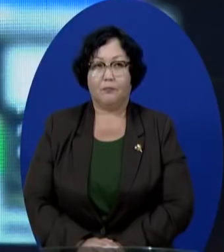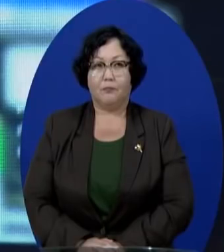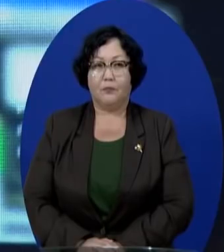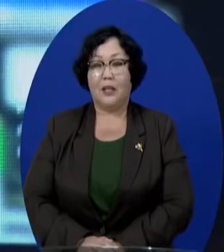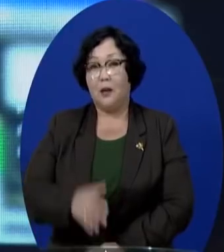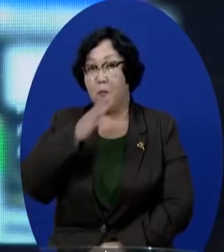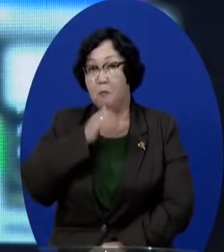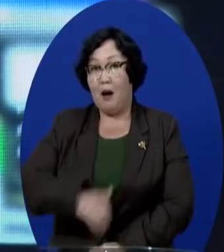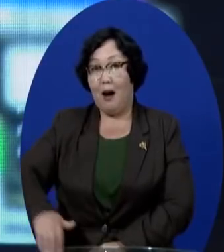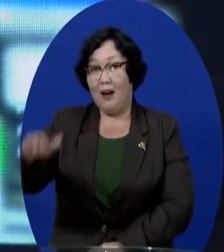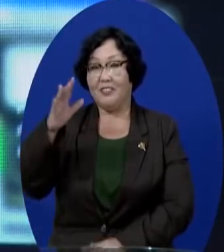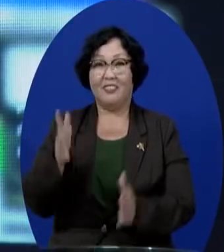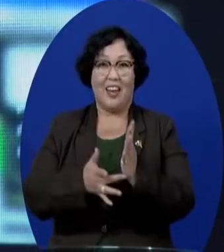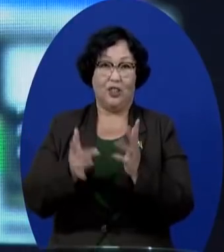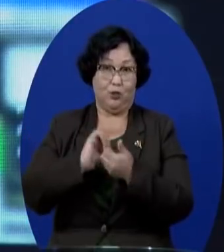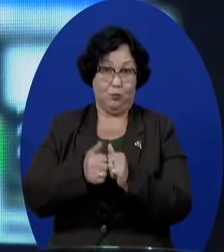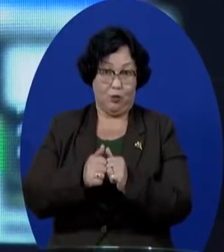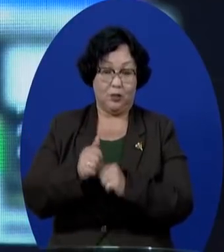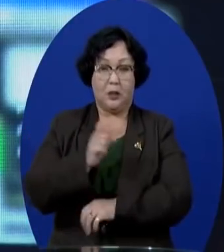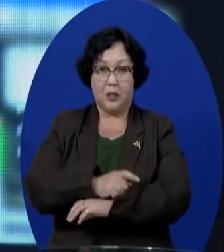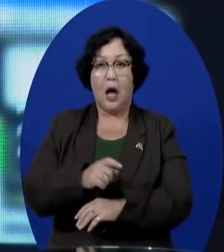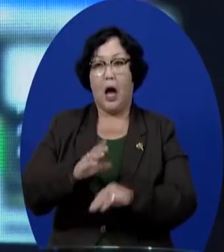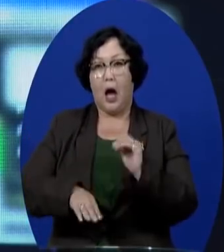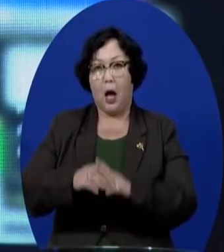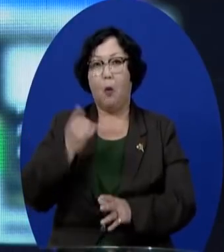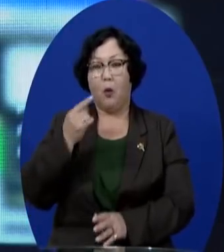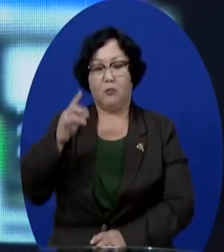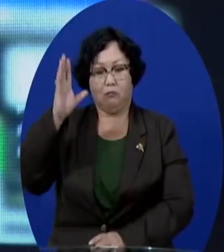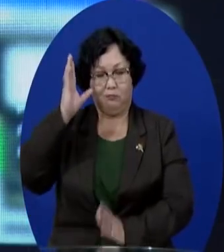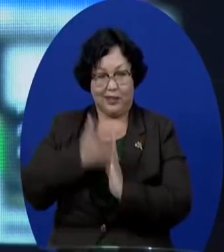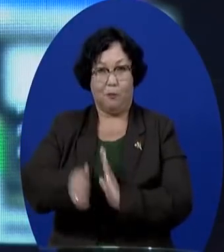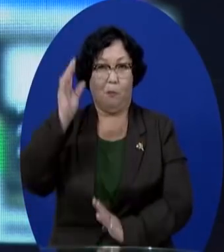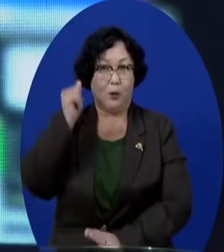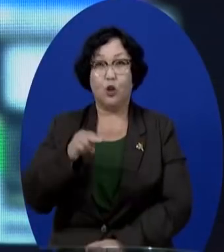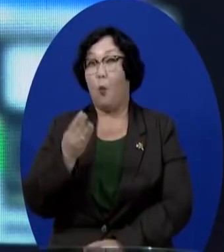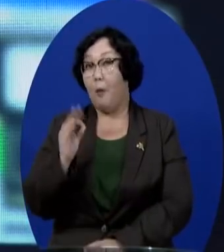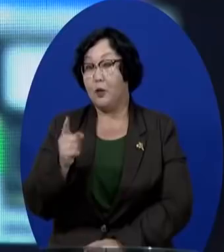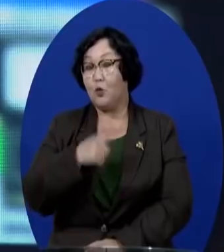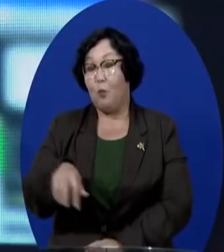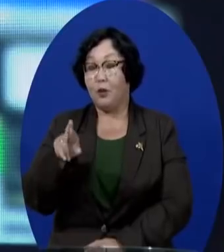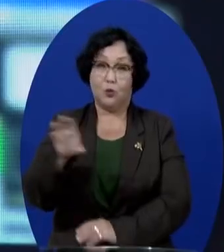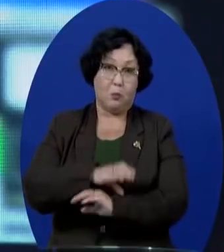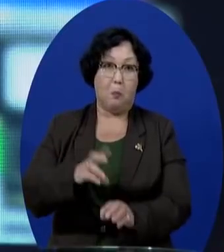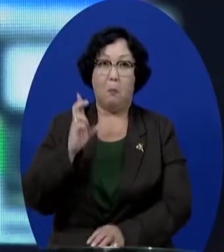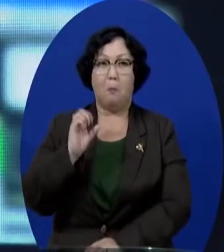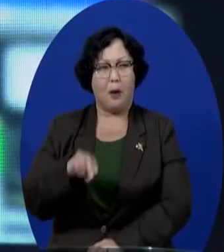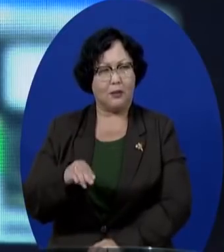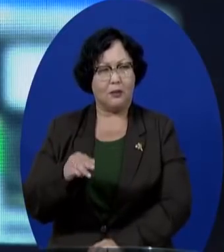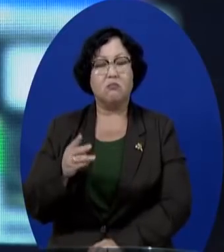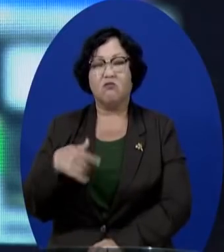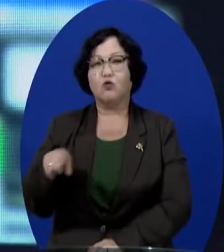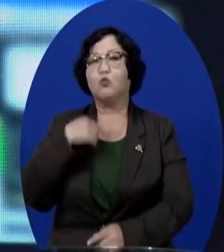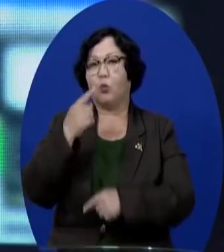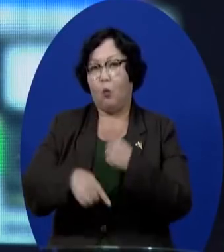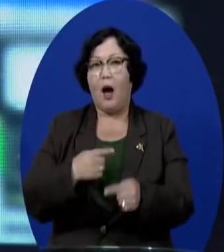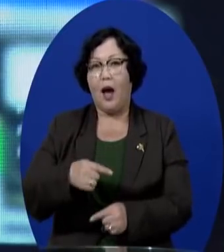Бага наснаасаа техникийн спортоор хичээлж гарын уртаа болсон Төв аймгийн 100 мод сумын иргэн Батбинбийн тухай бид Цагийн мэдээллийн хөтөлбөртөө